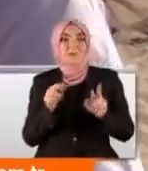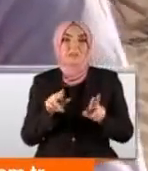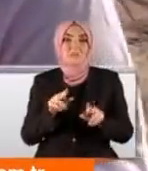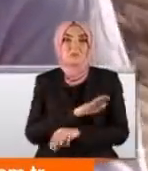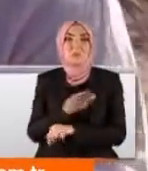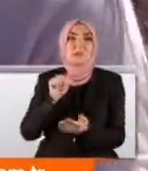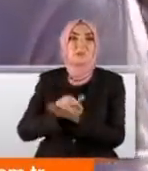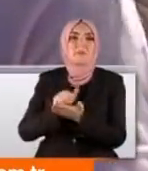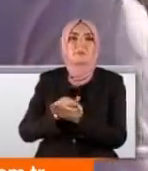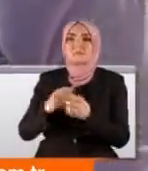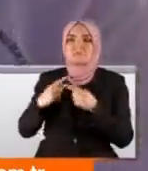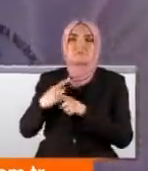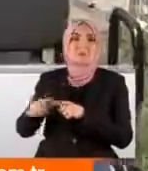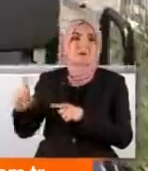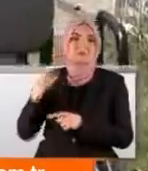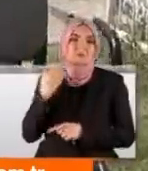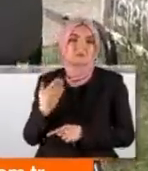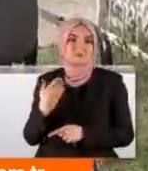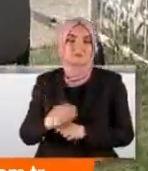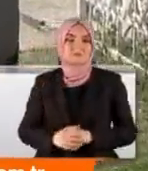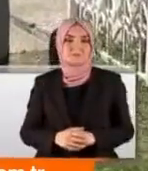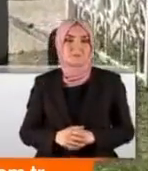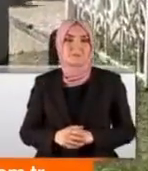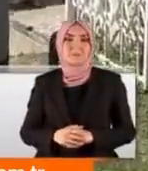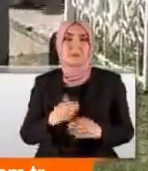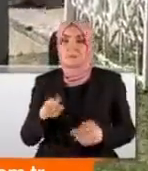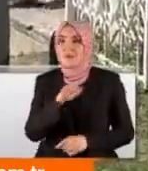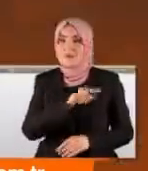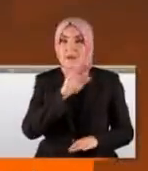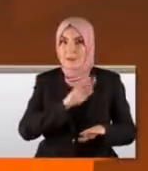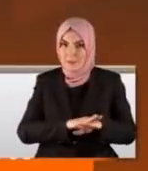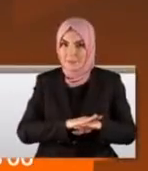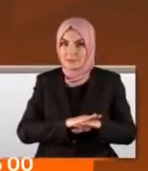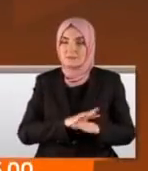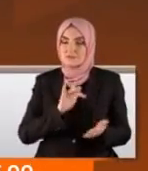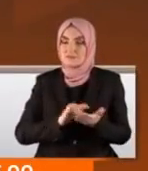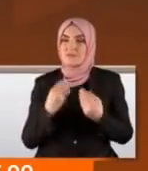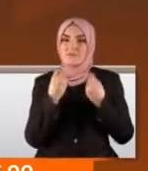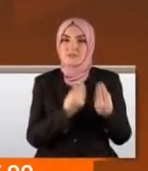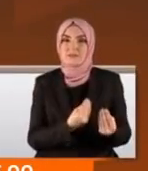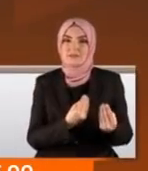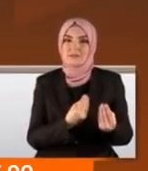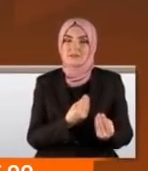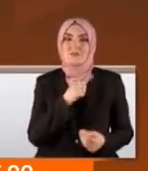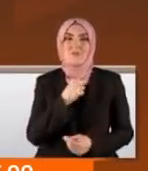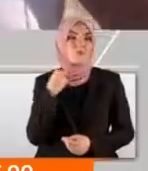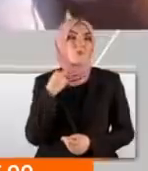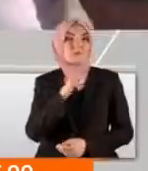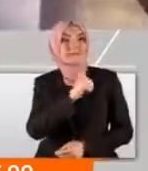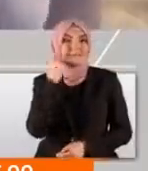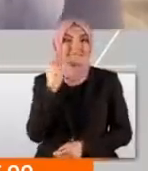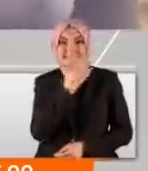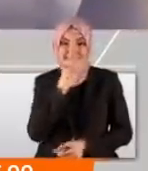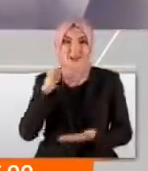türleri yaşatmak için elimizden geleni yapıyoruz. Ama yaptıkları yanlarına kalmadı. Ülkelerine dönmek üzereyken havalimanında gözaltına alındılar.